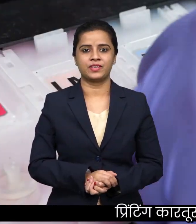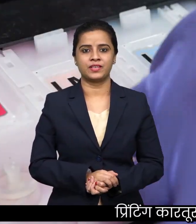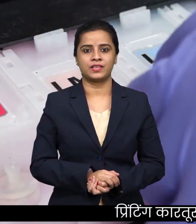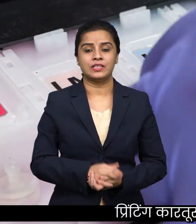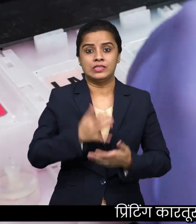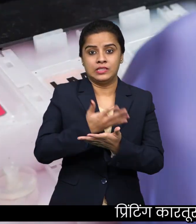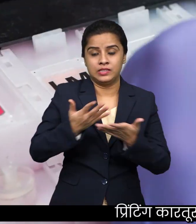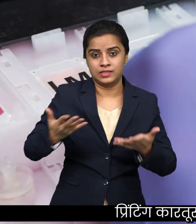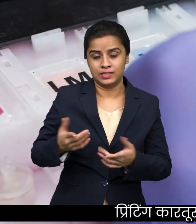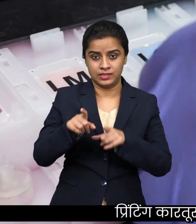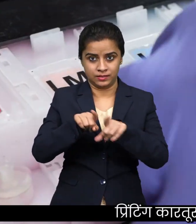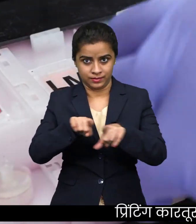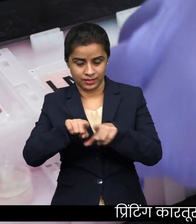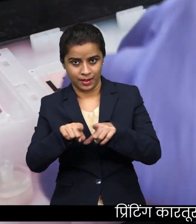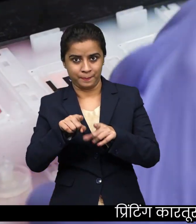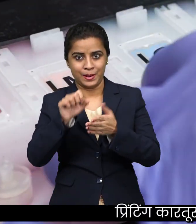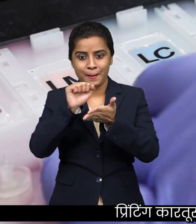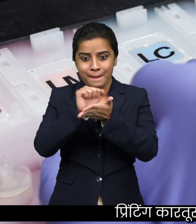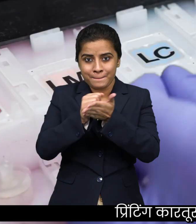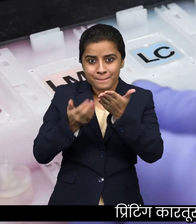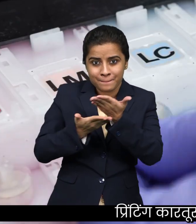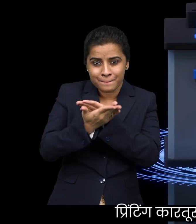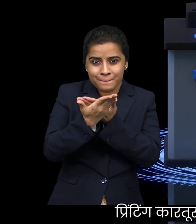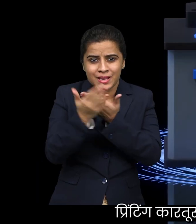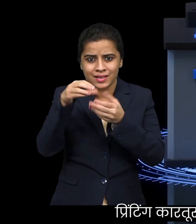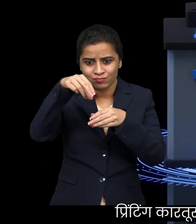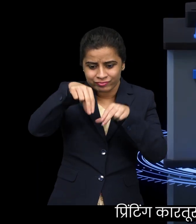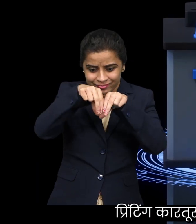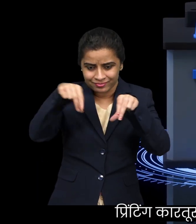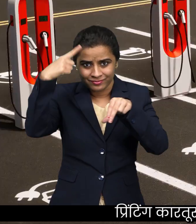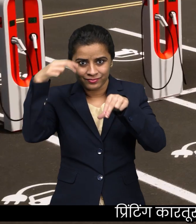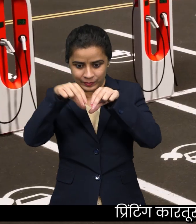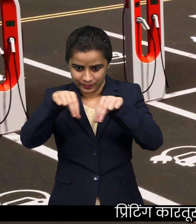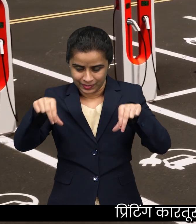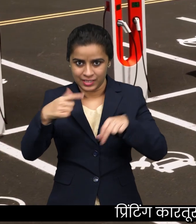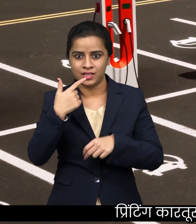प्रिंटिंग कारतूस, बैटरी और चार्जर जैसे सहायक उपकरण।